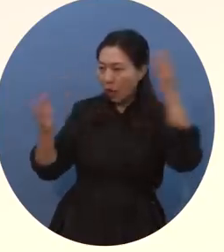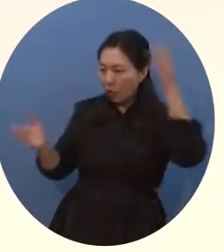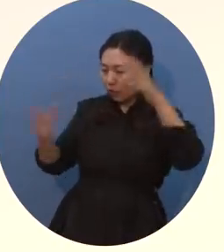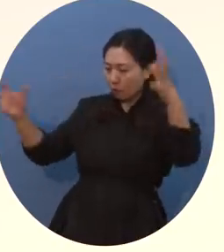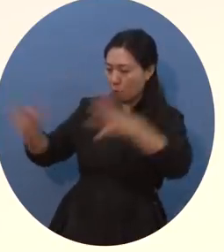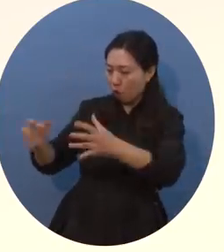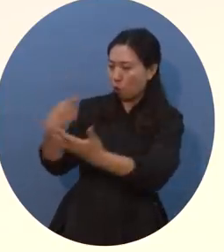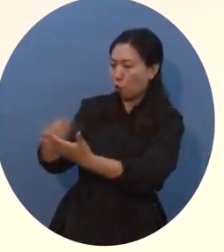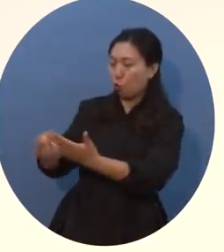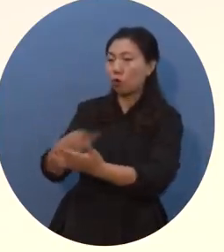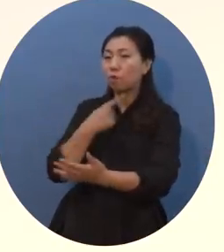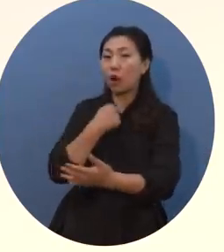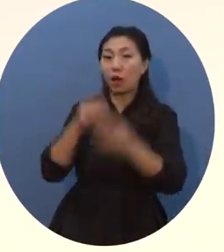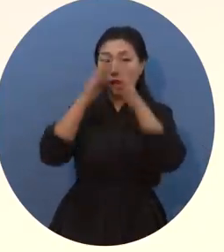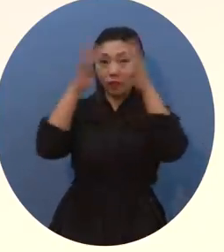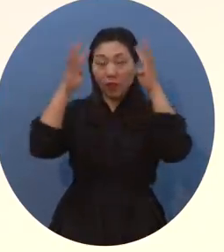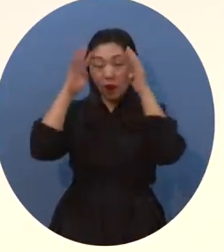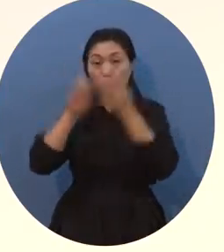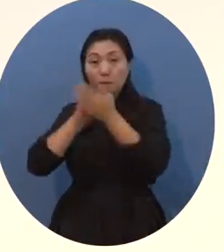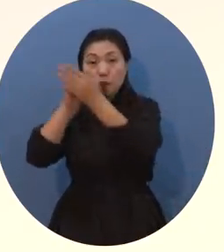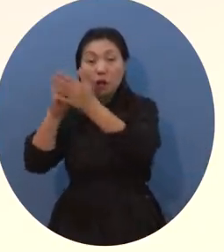가르치는 거예요. 그럼 대학 가면 어떠냐?